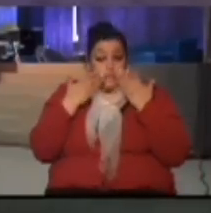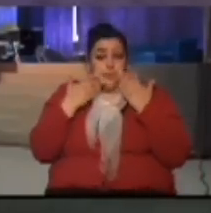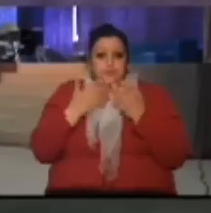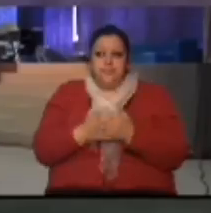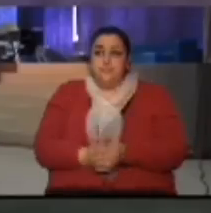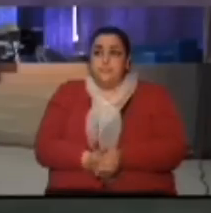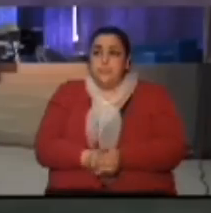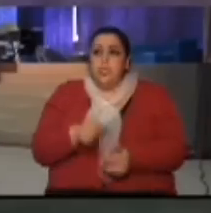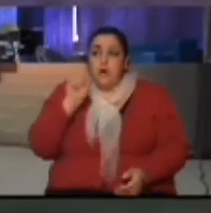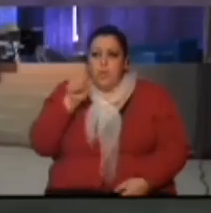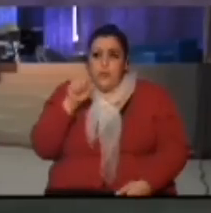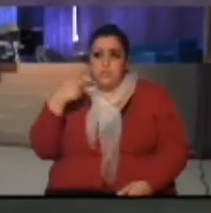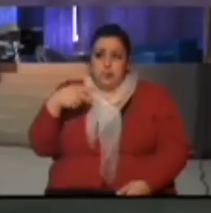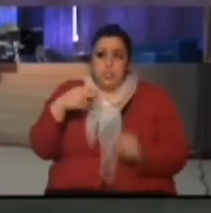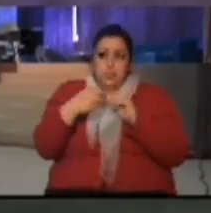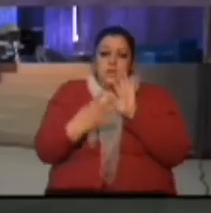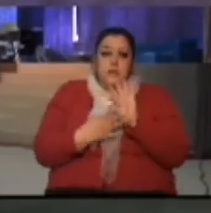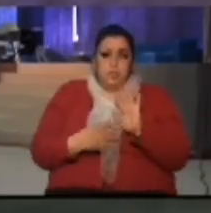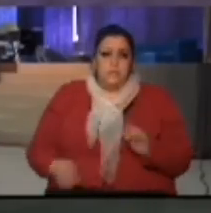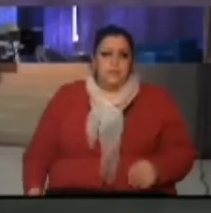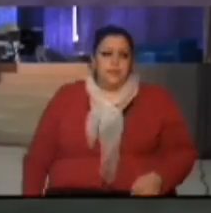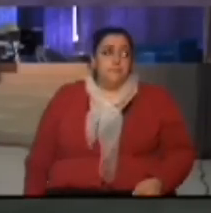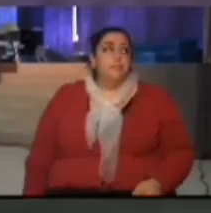խոսքից, Հովհանես 20:19-ից։